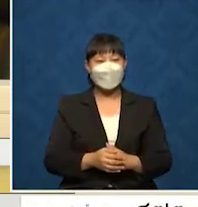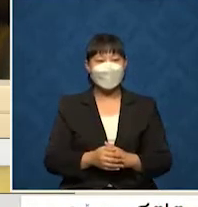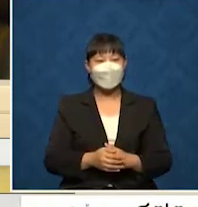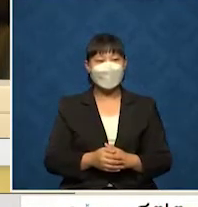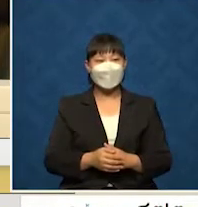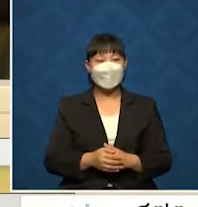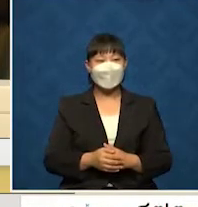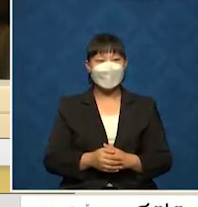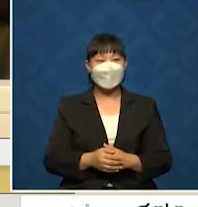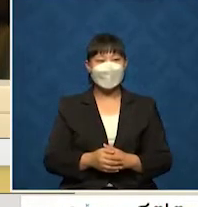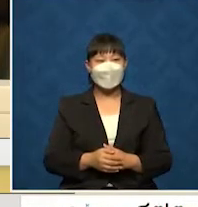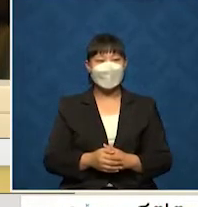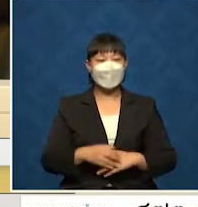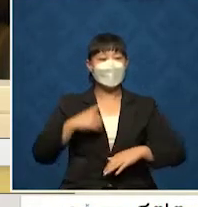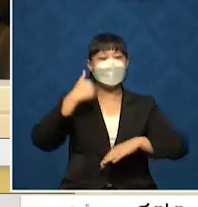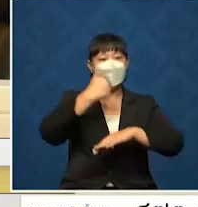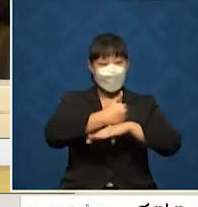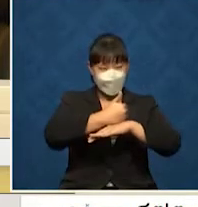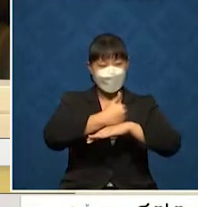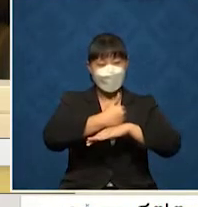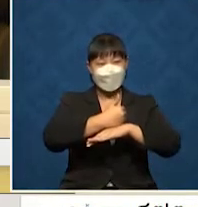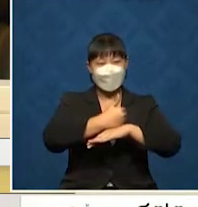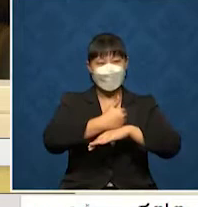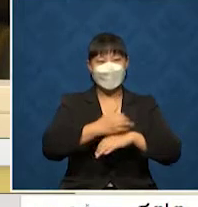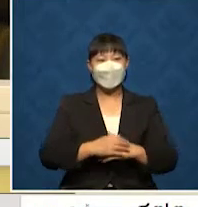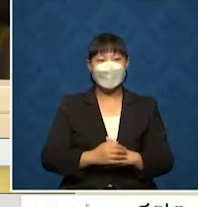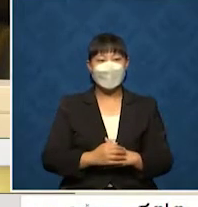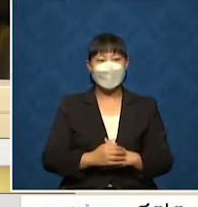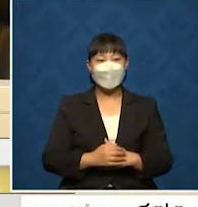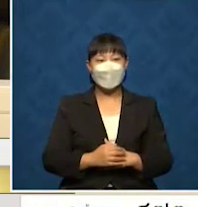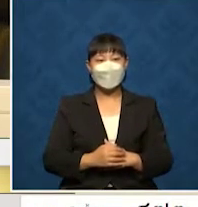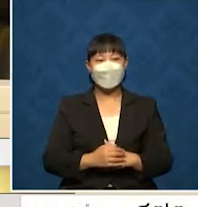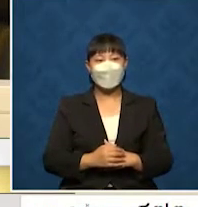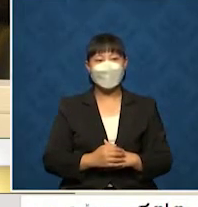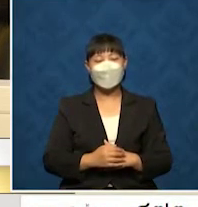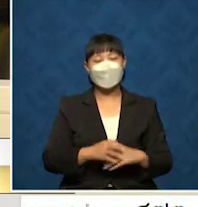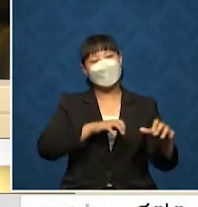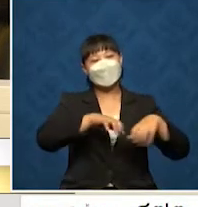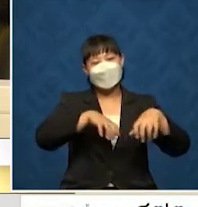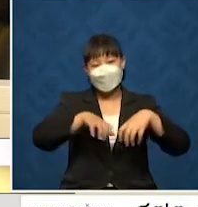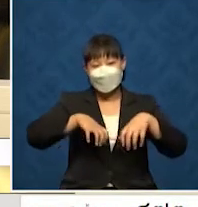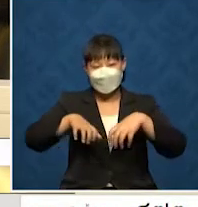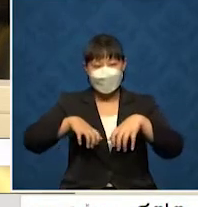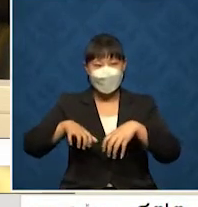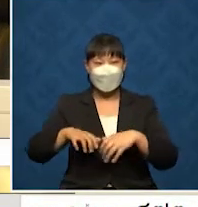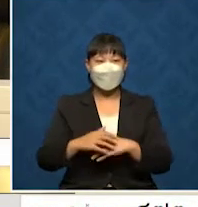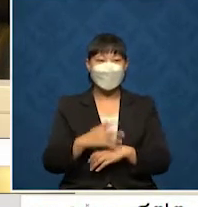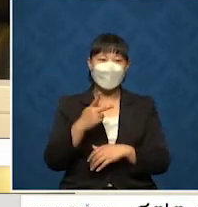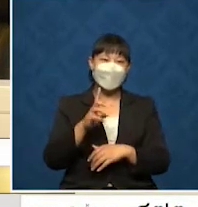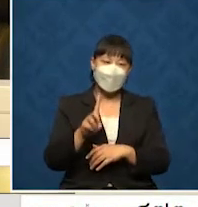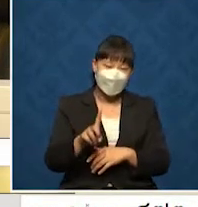ในการที่ตั้งท่านอธิบดีขึ้นมาก็ได้ดำเนินการในเรื่องคดีความ